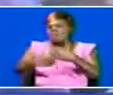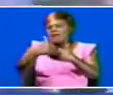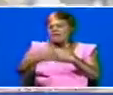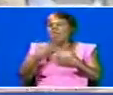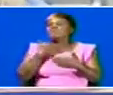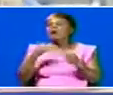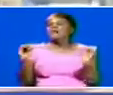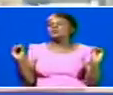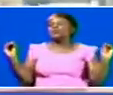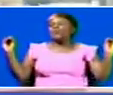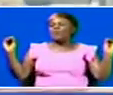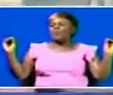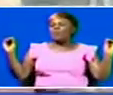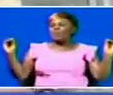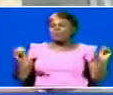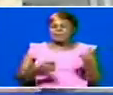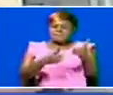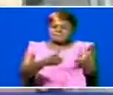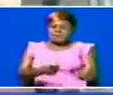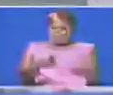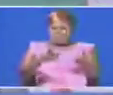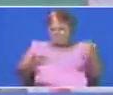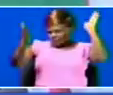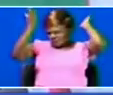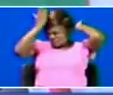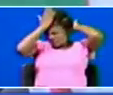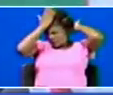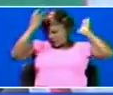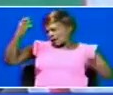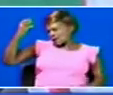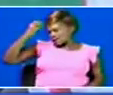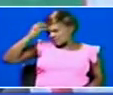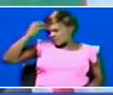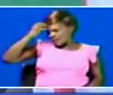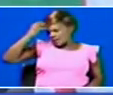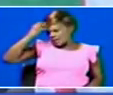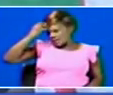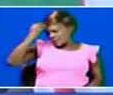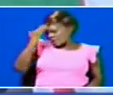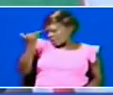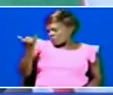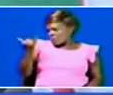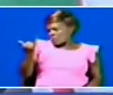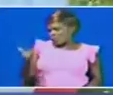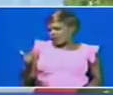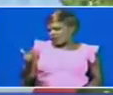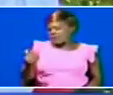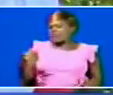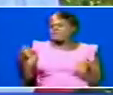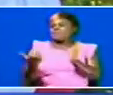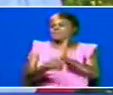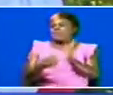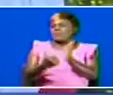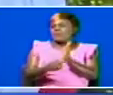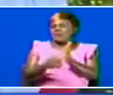atutaki. Wanamlaumu askofu wa diocese ya Kitale Stephen Kawasis kwa kujitia amnazo